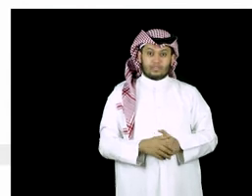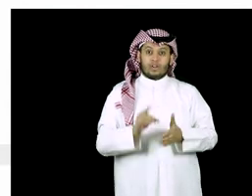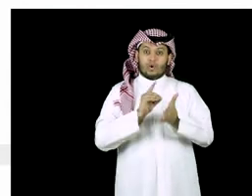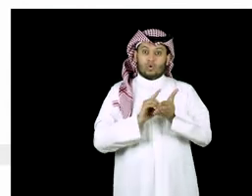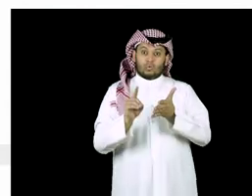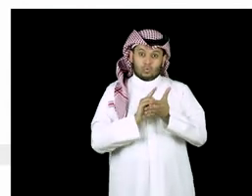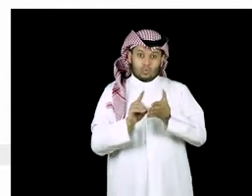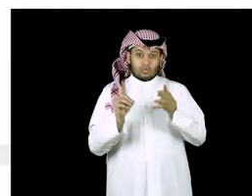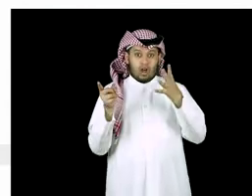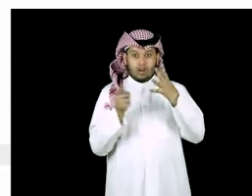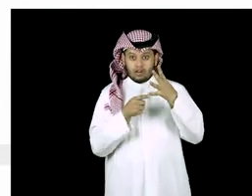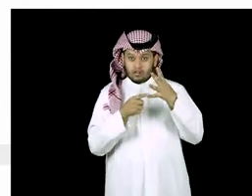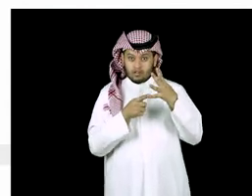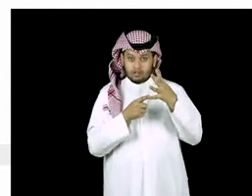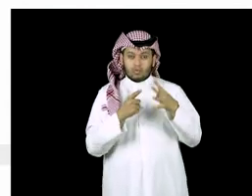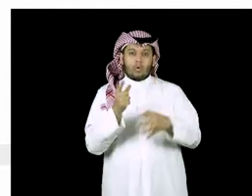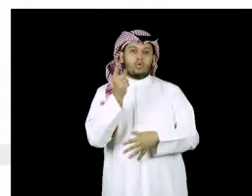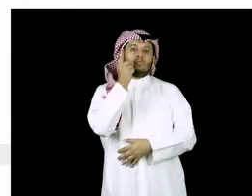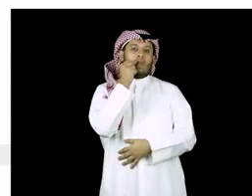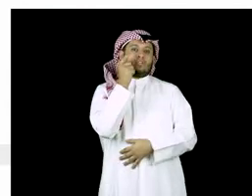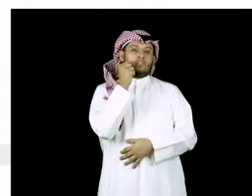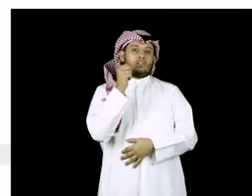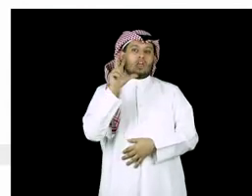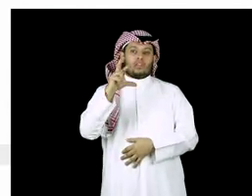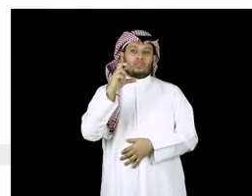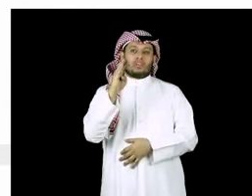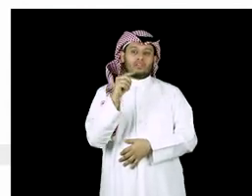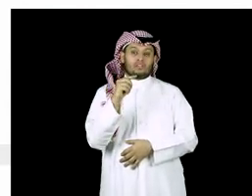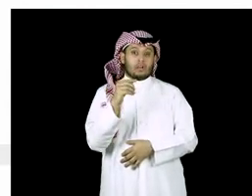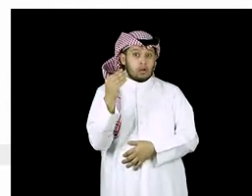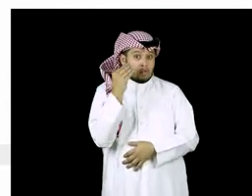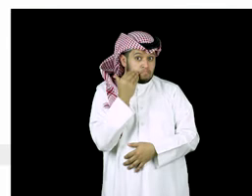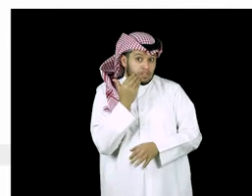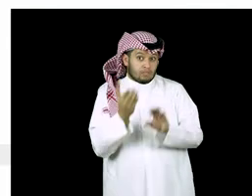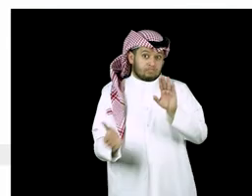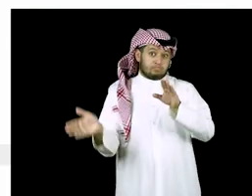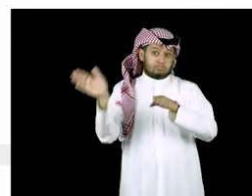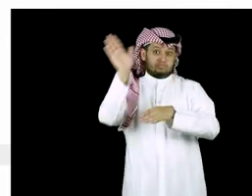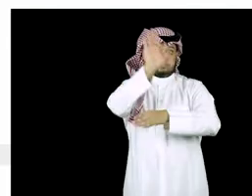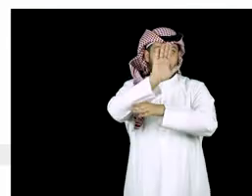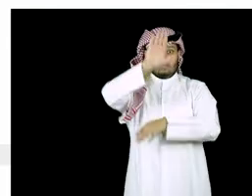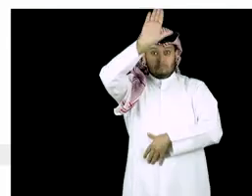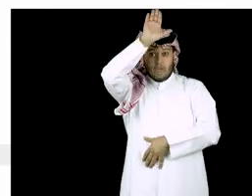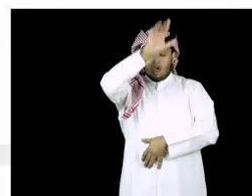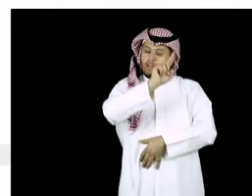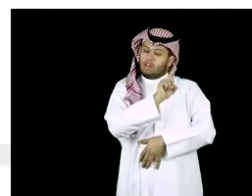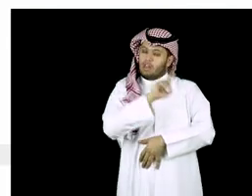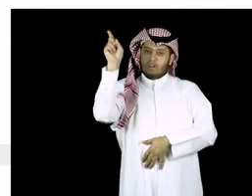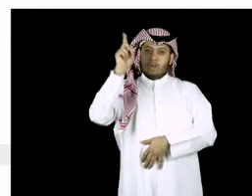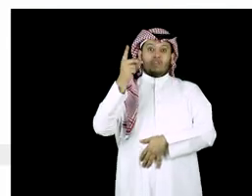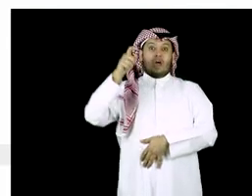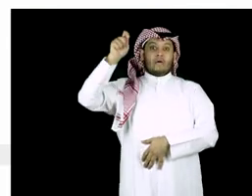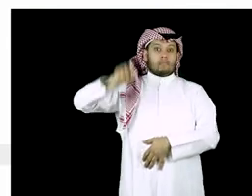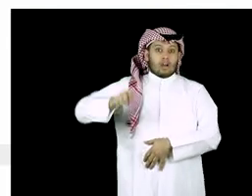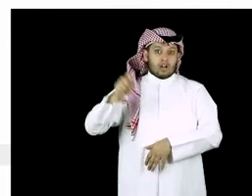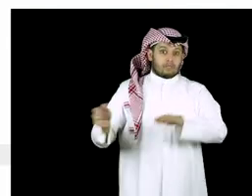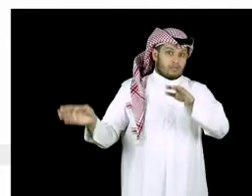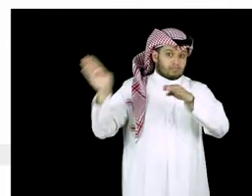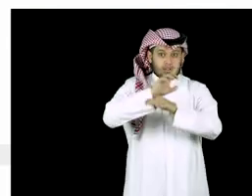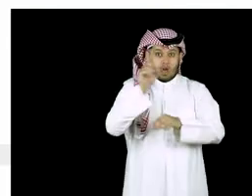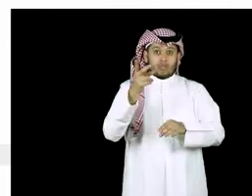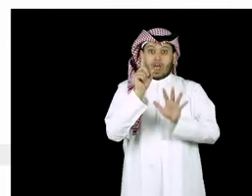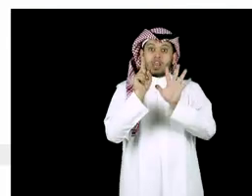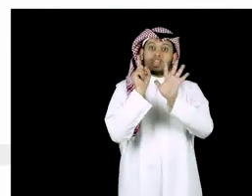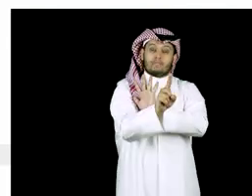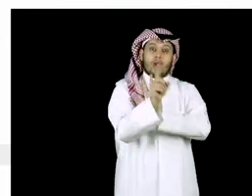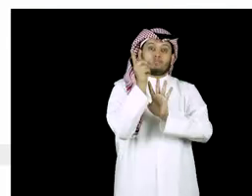الشرط الرابع الذكورة، لا يجوز للمرأة أن تلي الإمارة ولا القضاء ولا أن تصلي